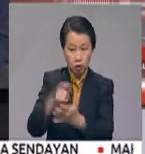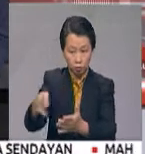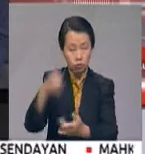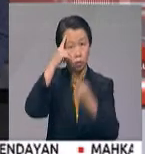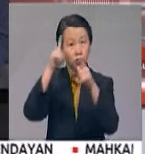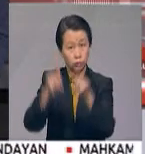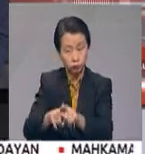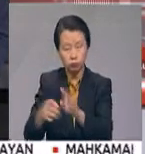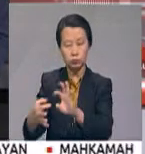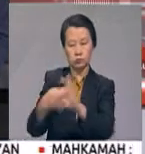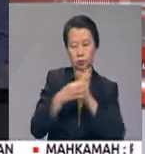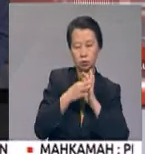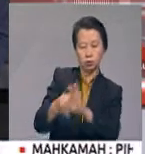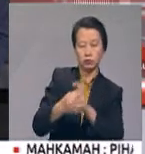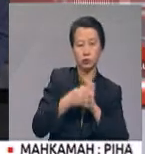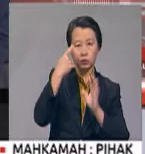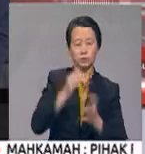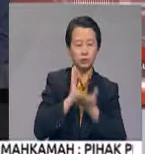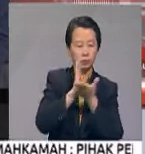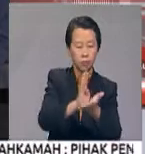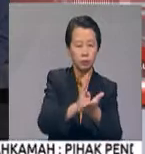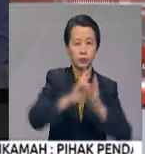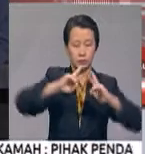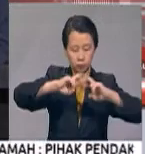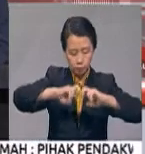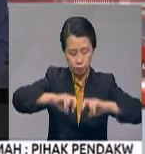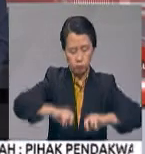bersetuju untuk bekerjasama bagi membantu